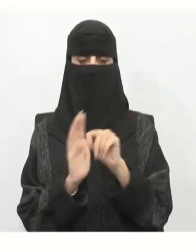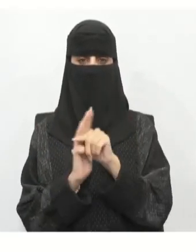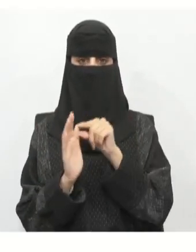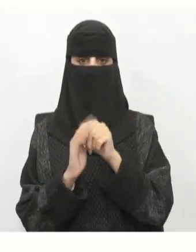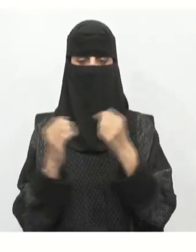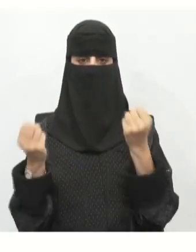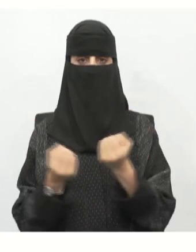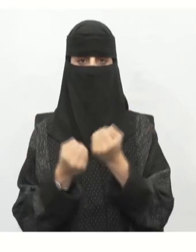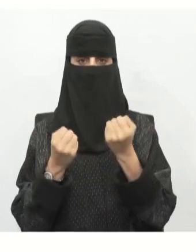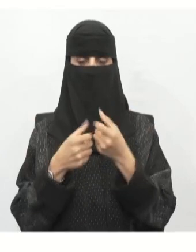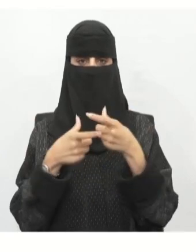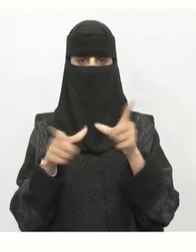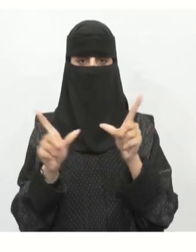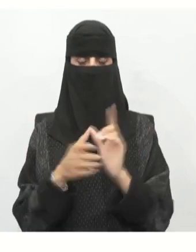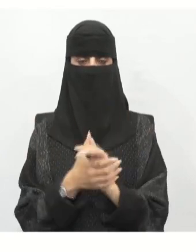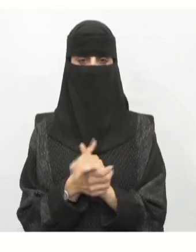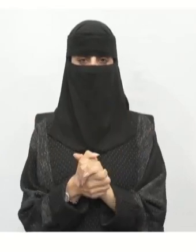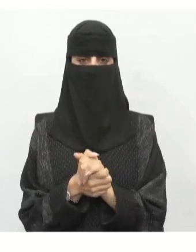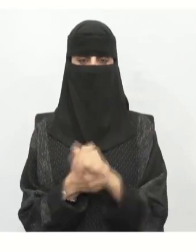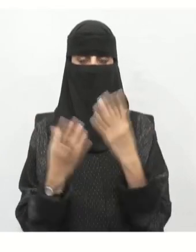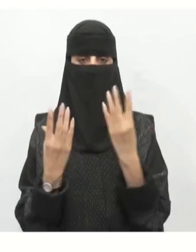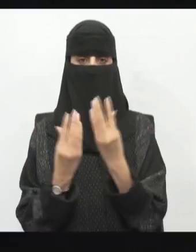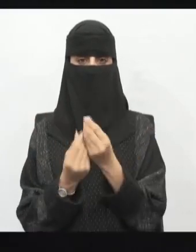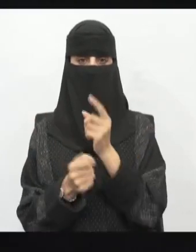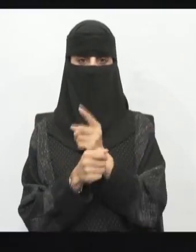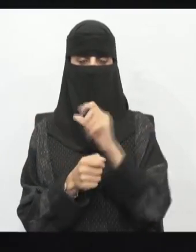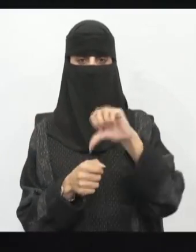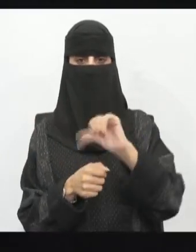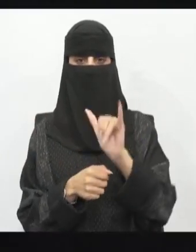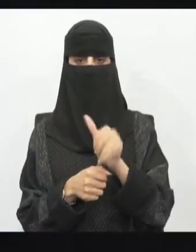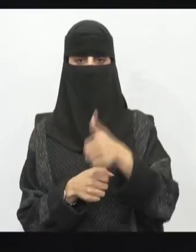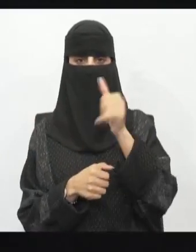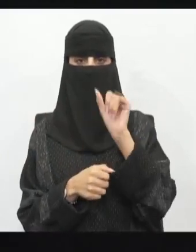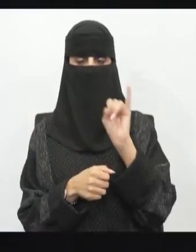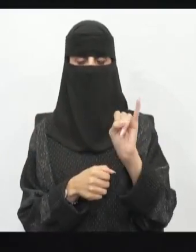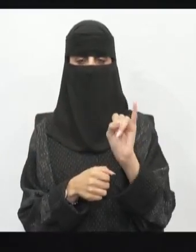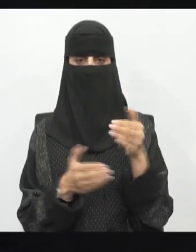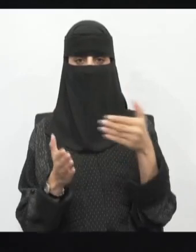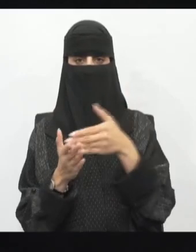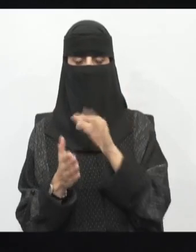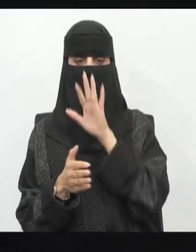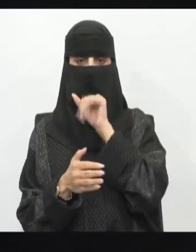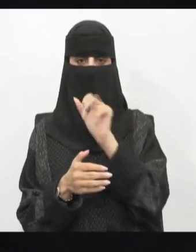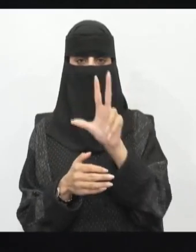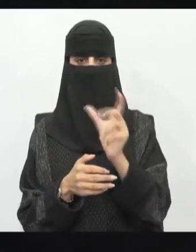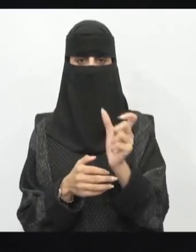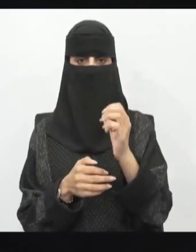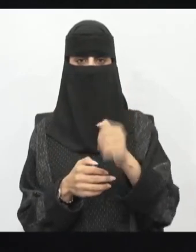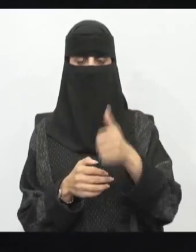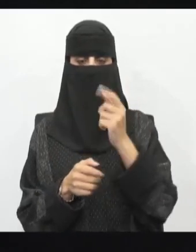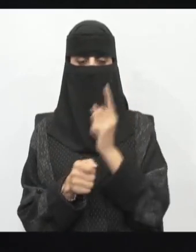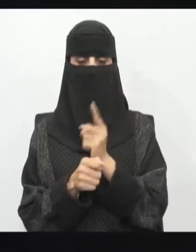درسنا لهذا اليوم تمارين عامه معكم المعلمه وئام عبد الرحمن ابو النجا ومعلمه لغه الاشاره